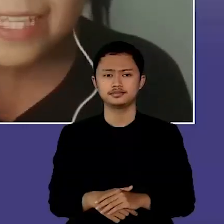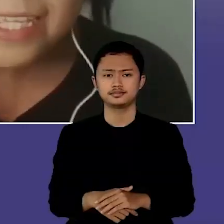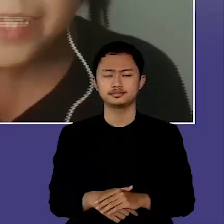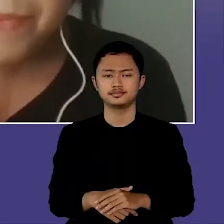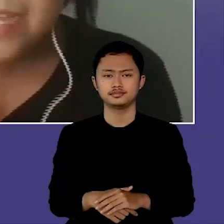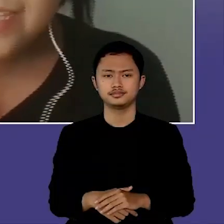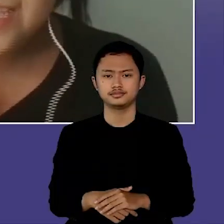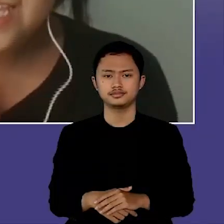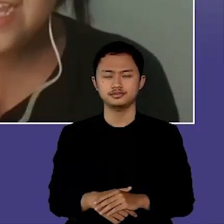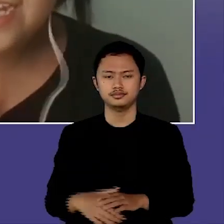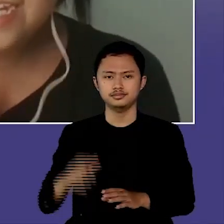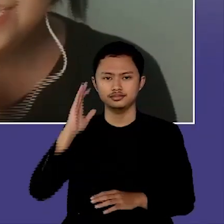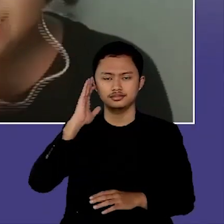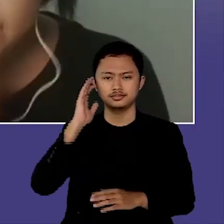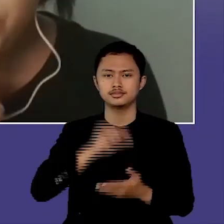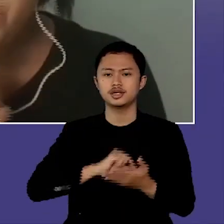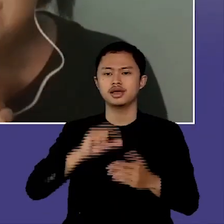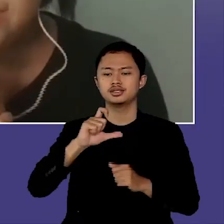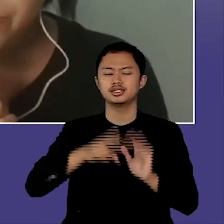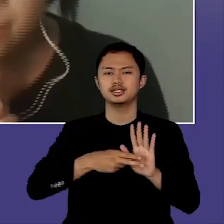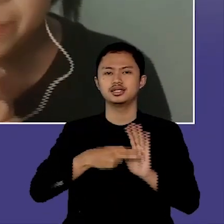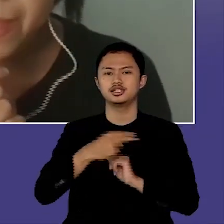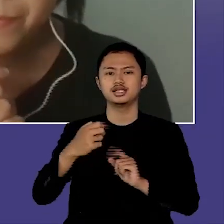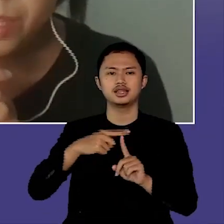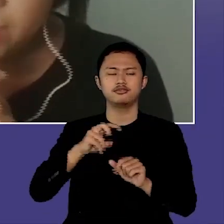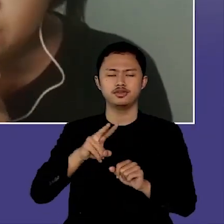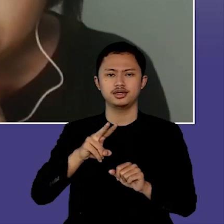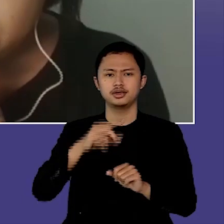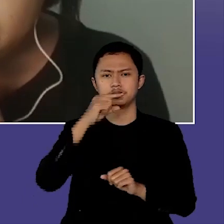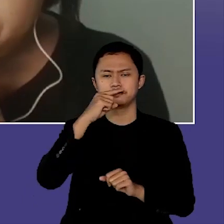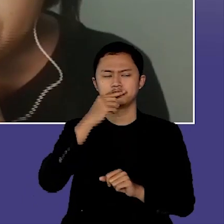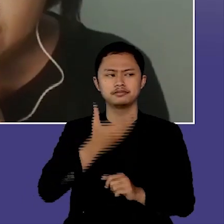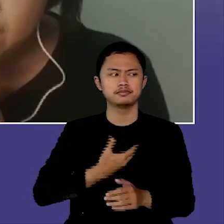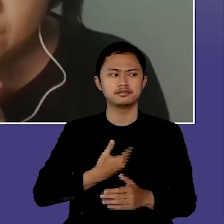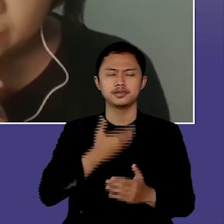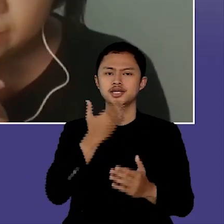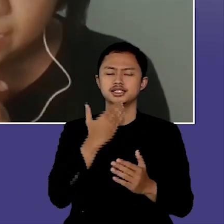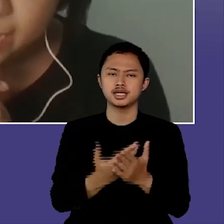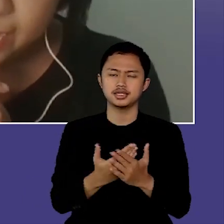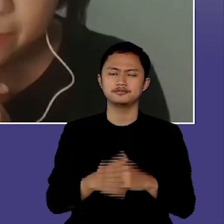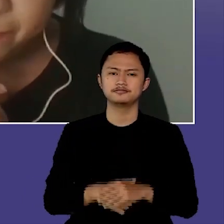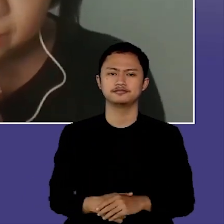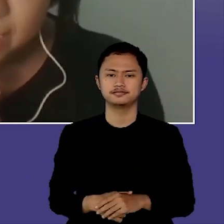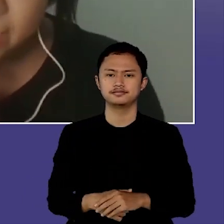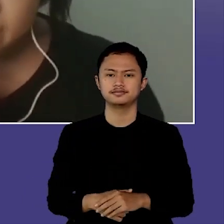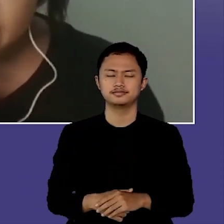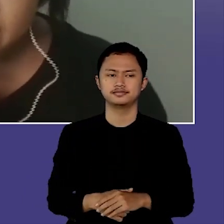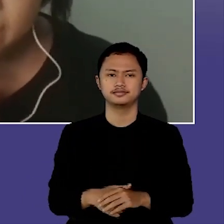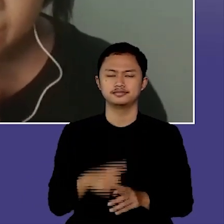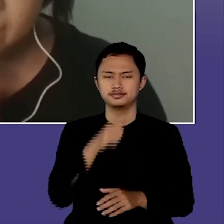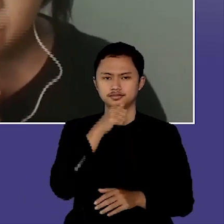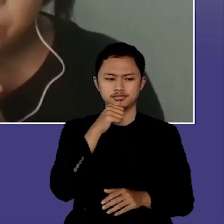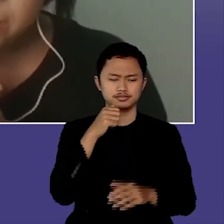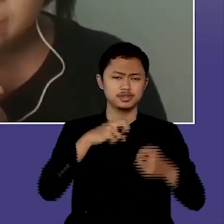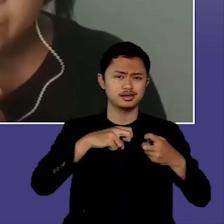Hai lihat Hai dari CNN Indonesia televisi Pak E Pak selain dampak dari